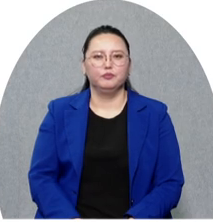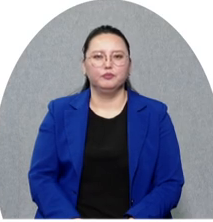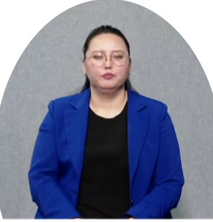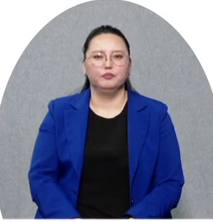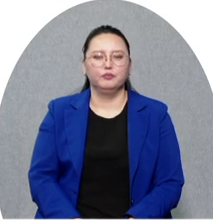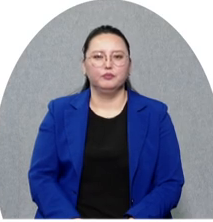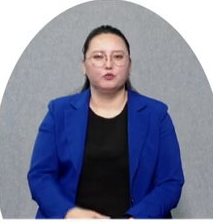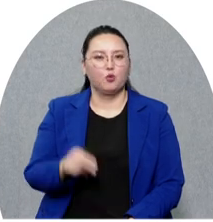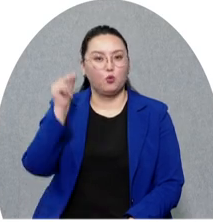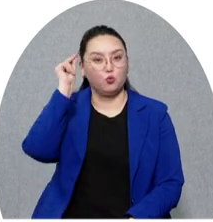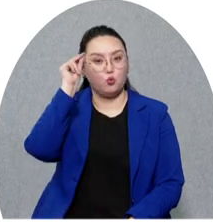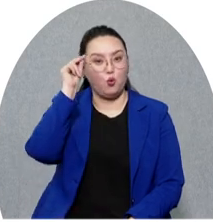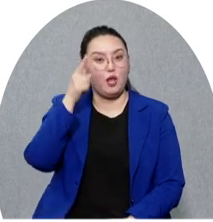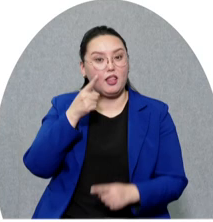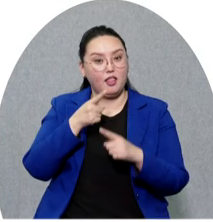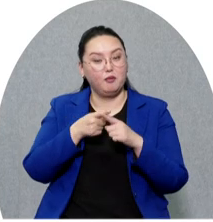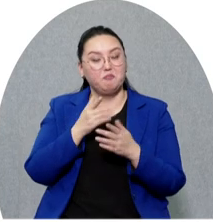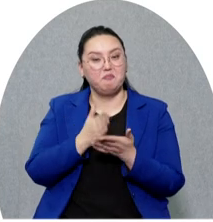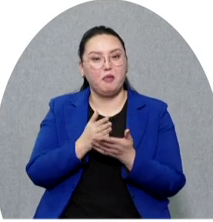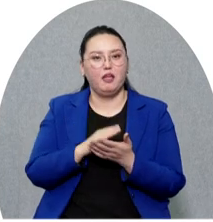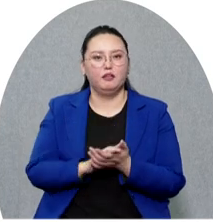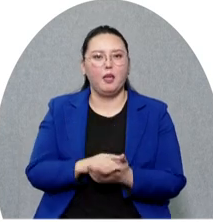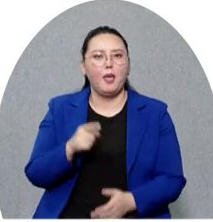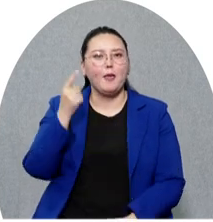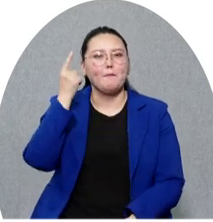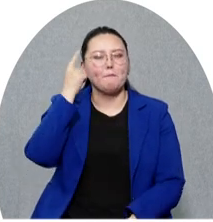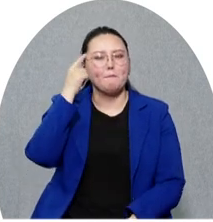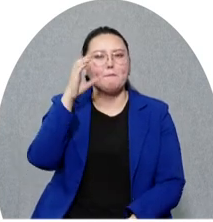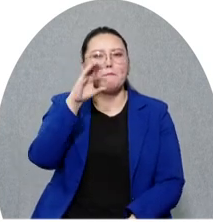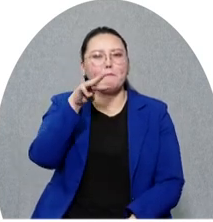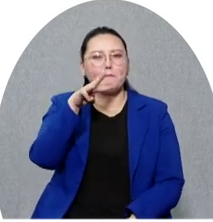Дахиад сурах гэсэн үг давтагдсан байна. Мэдгсэн.